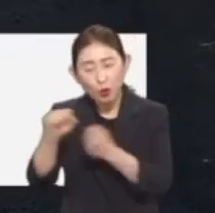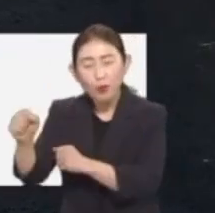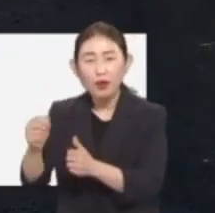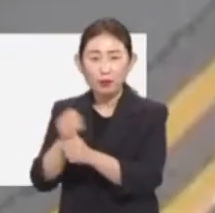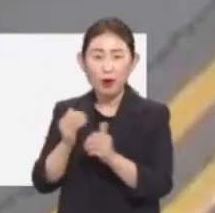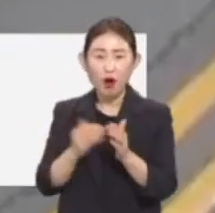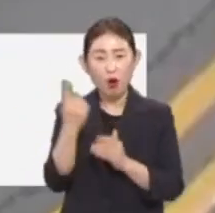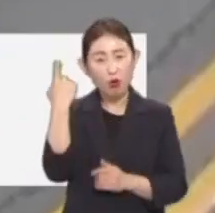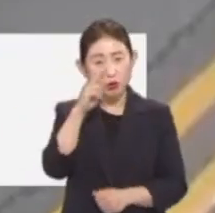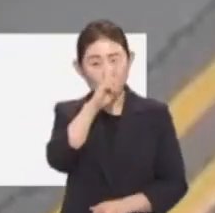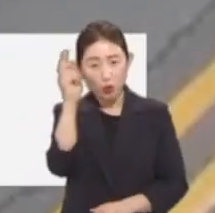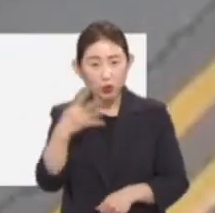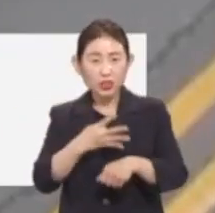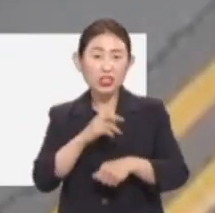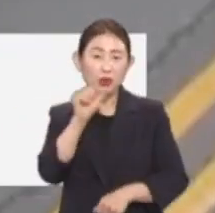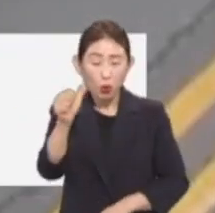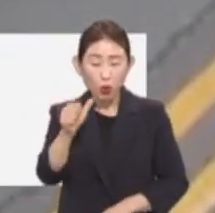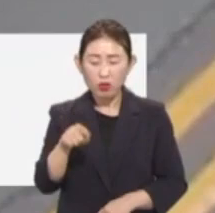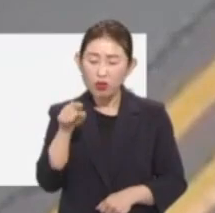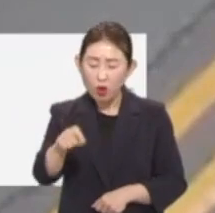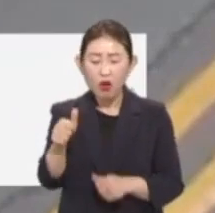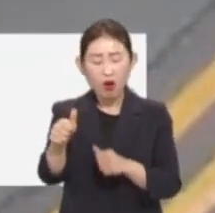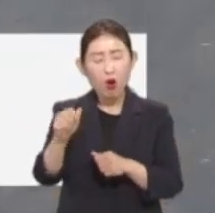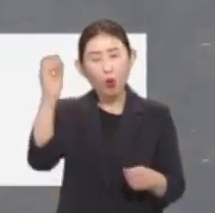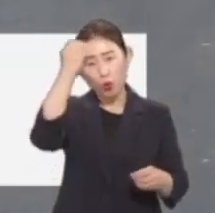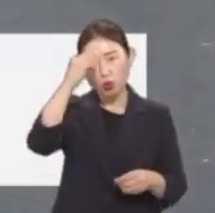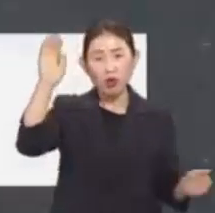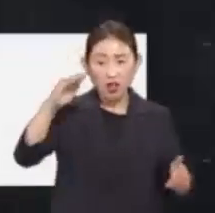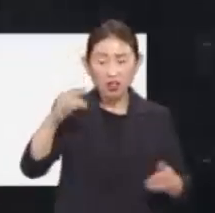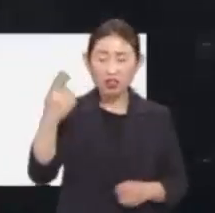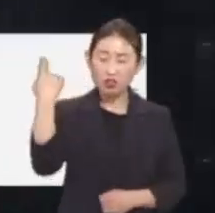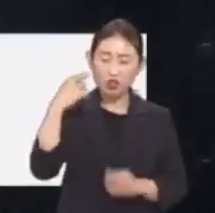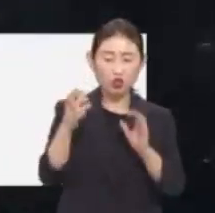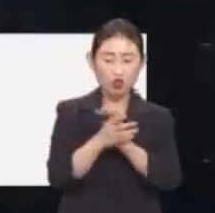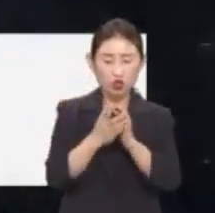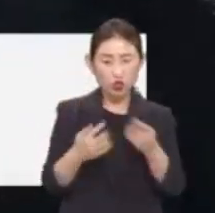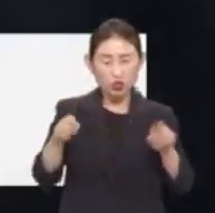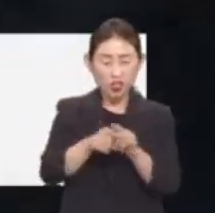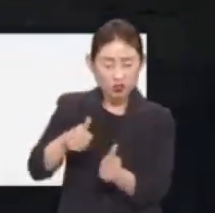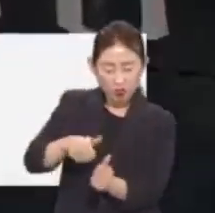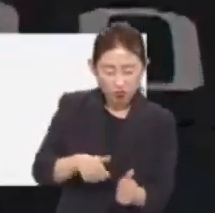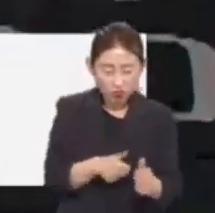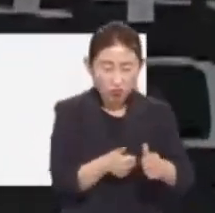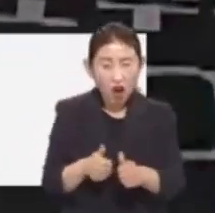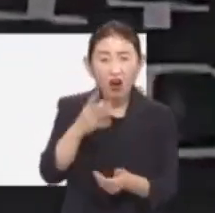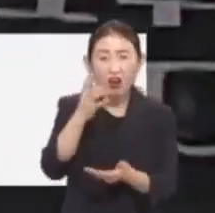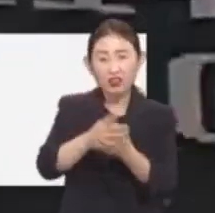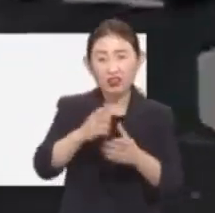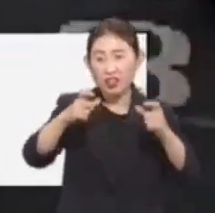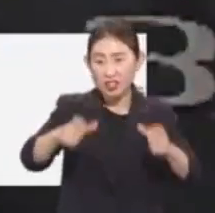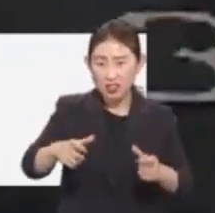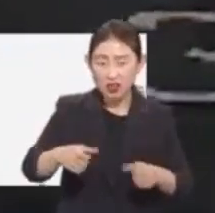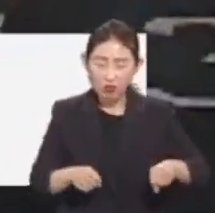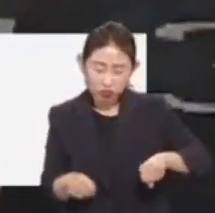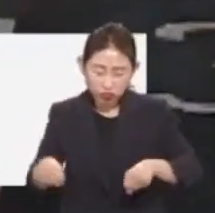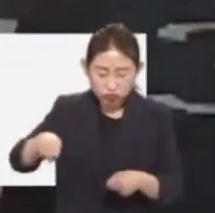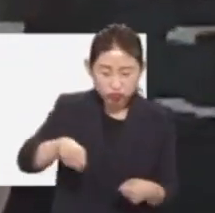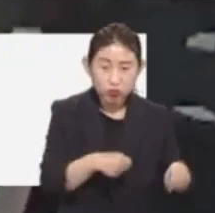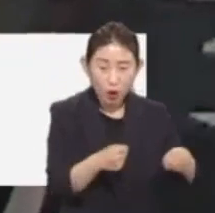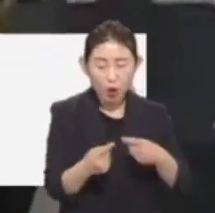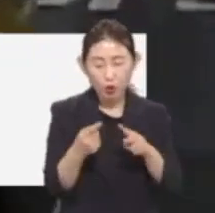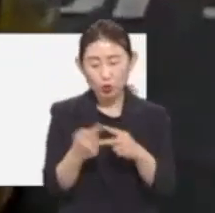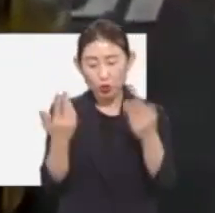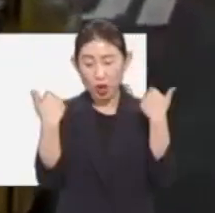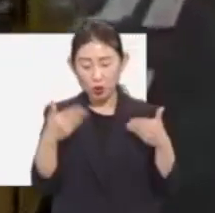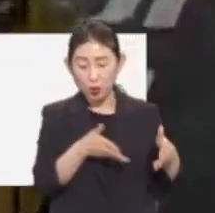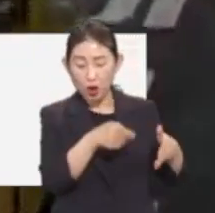오후 4시 15분쯤 고등학생 a군은 뒷좌석에 친구 한 명을 태우고 천안시 동남구 성광동에 한 초등학교